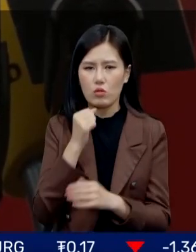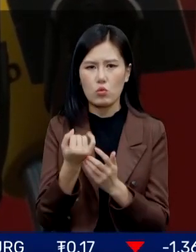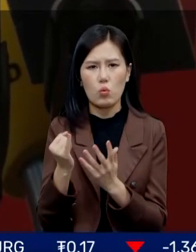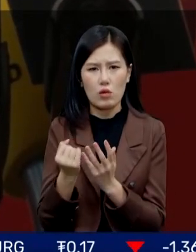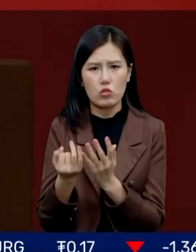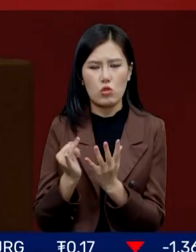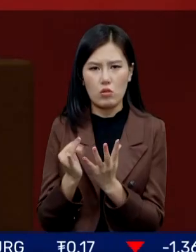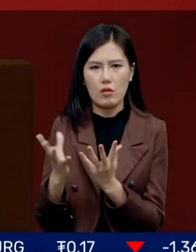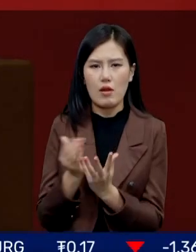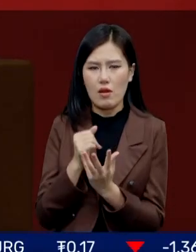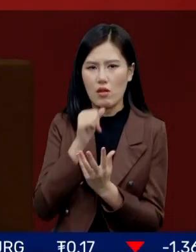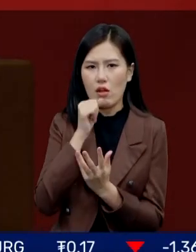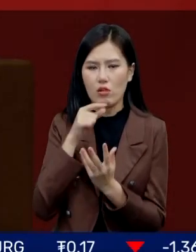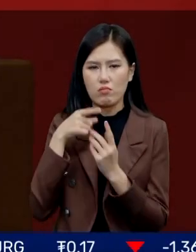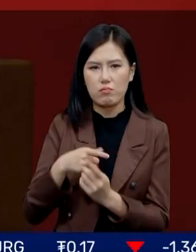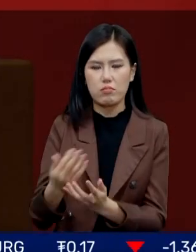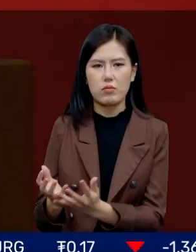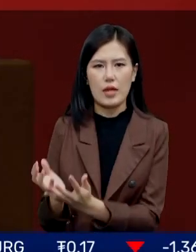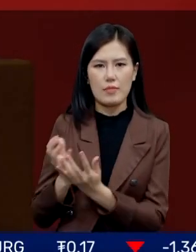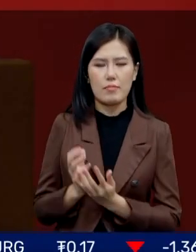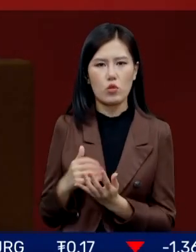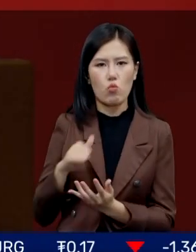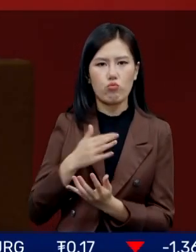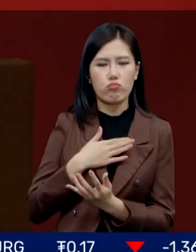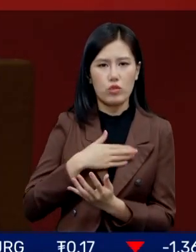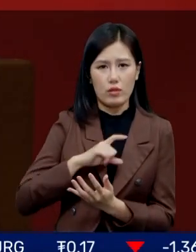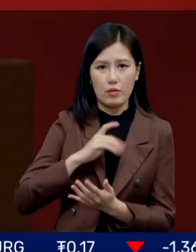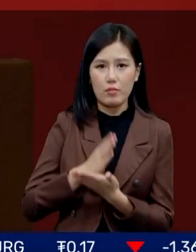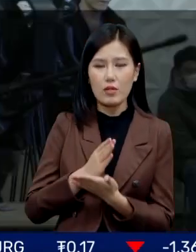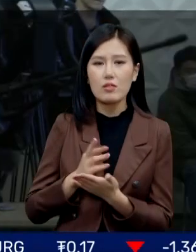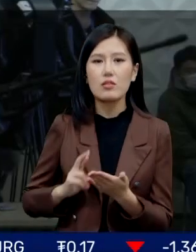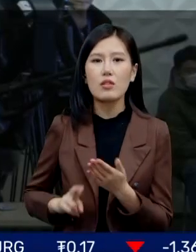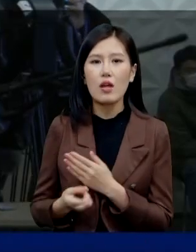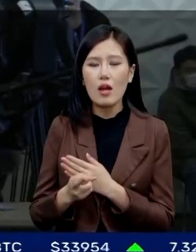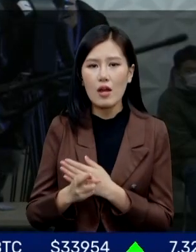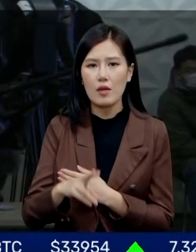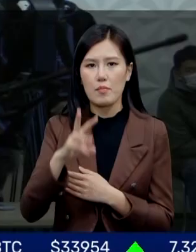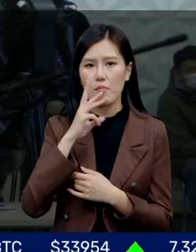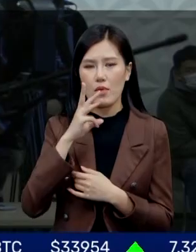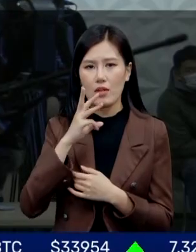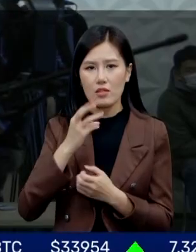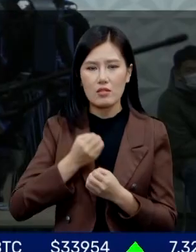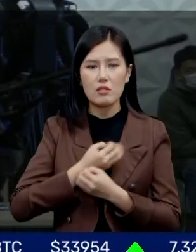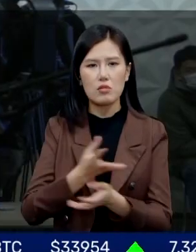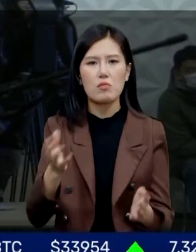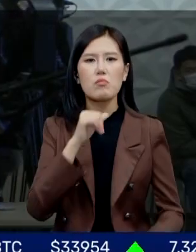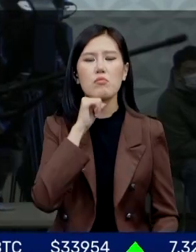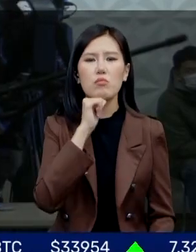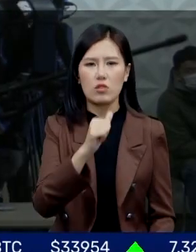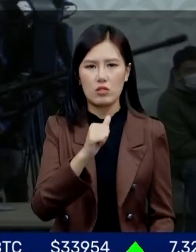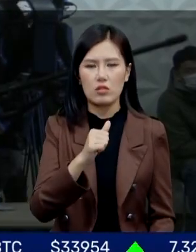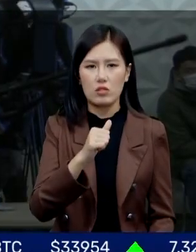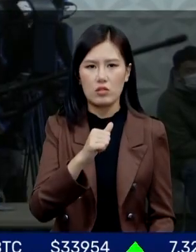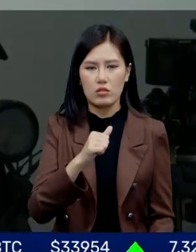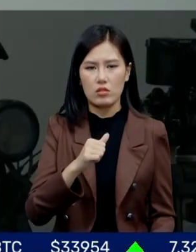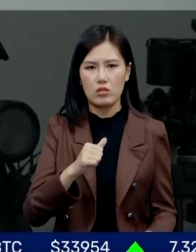хевлийн албанд ажиллуулж байна. За, энэ олон хүнийг инхүү ажиллуулж байгаа нь ердөөл тухайн байгууллага мэдээлэл ил тод нээлттэй биш, за, нэг сувгаар